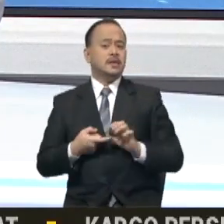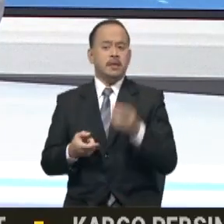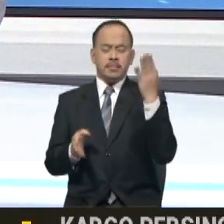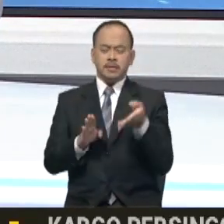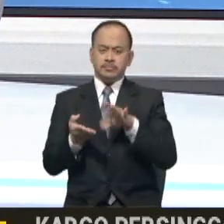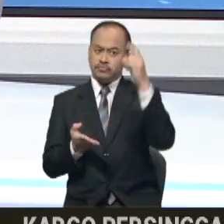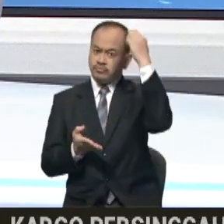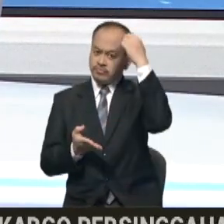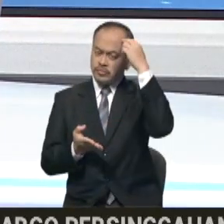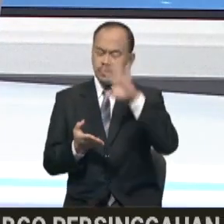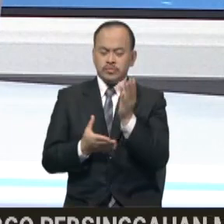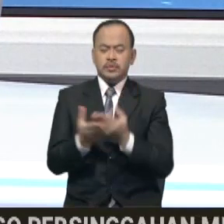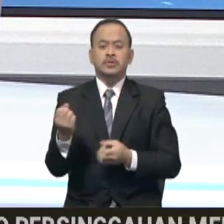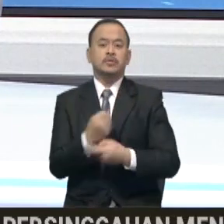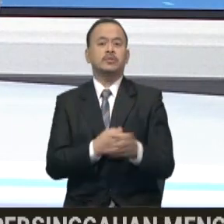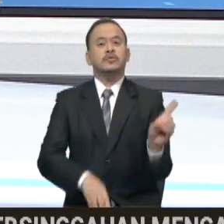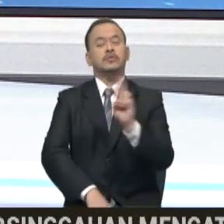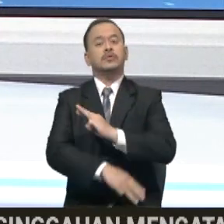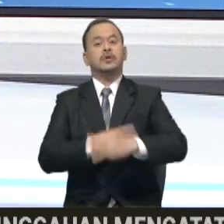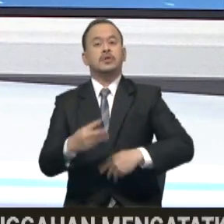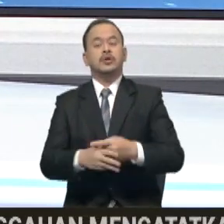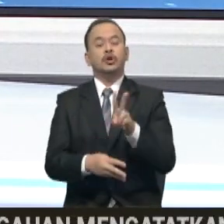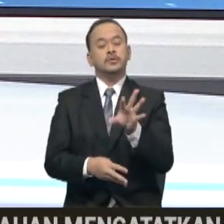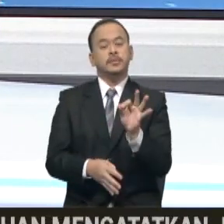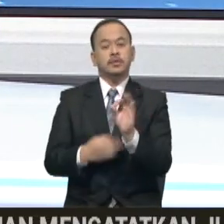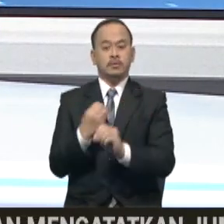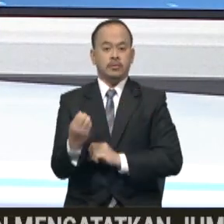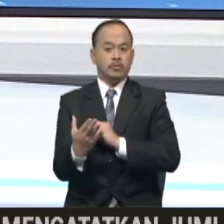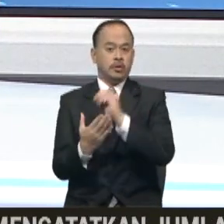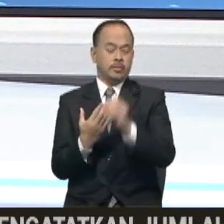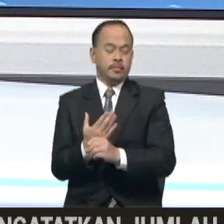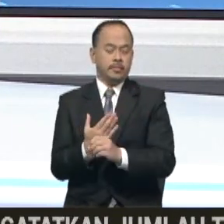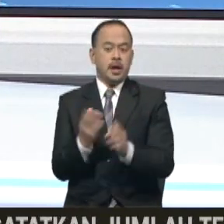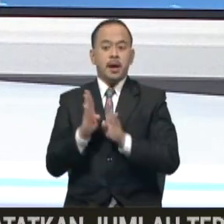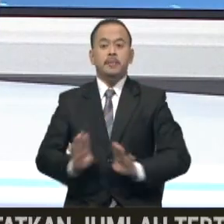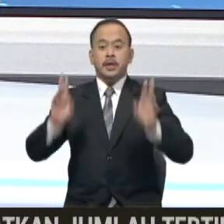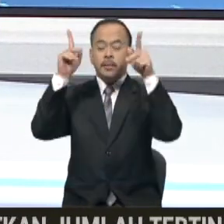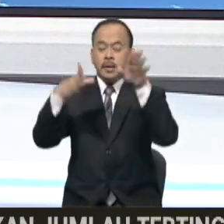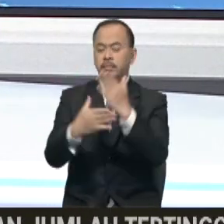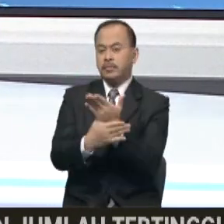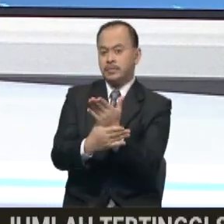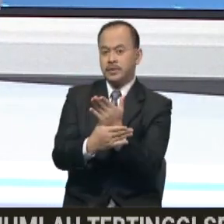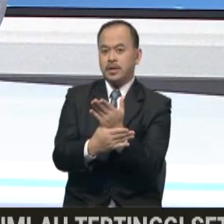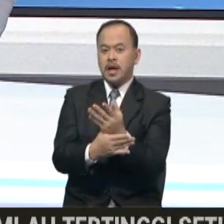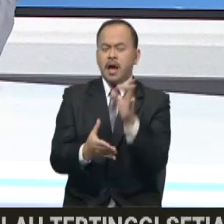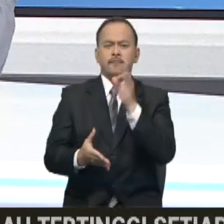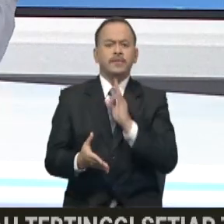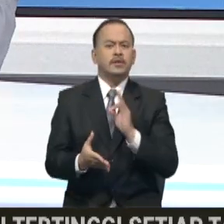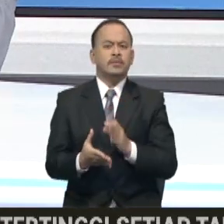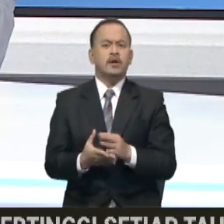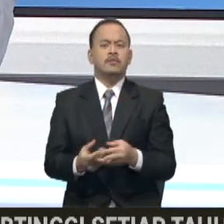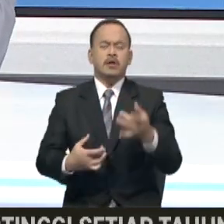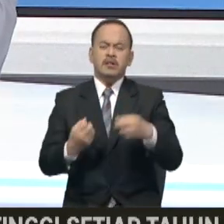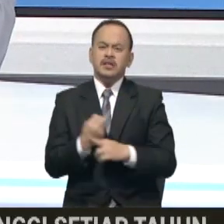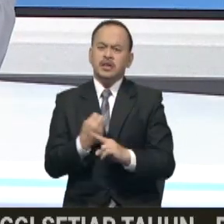Sempena Hari Strok Sedunia yang disambut pada setiap 29 Oktober, berita perdana malam ini mengongsikan mengenai faktor risiko